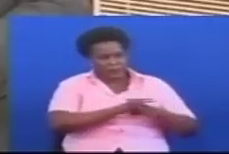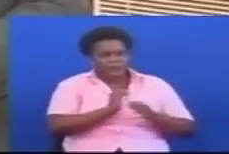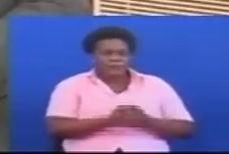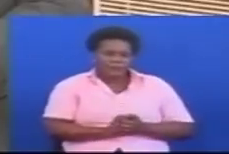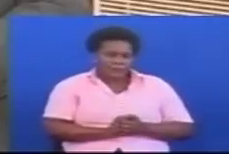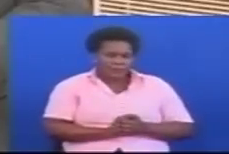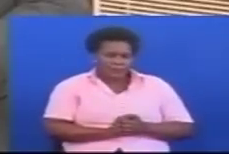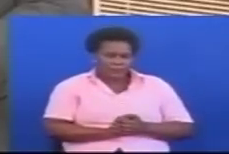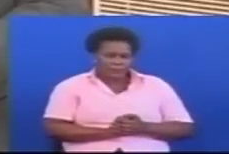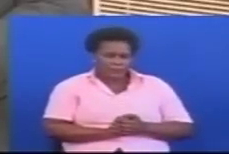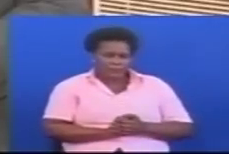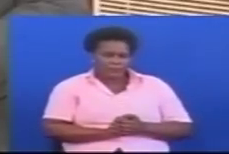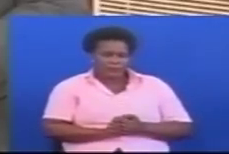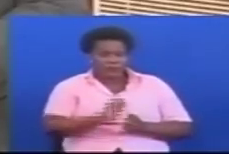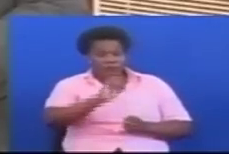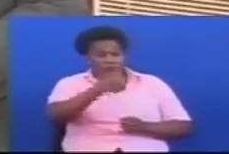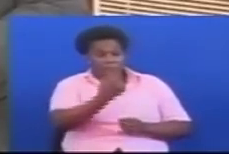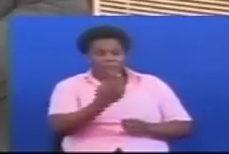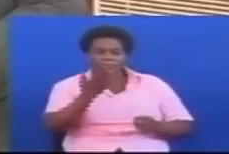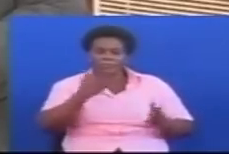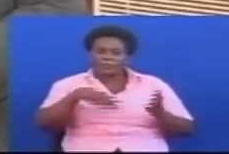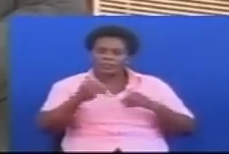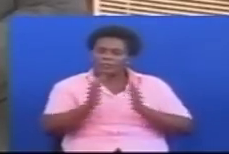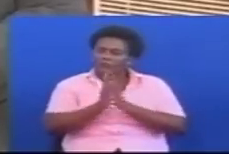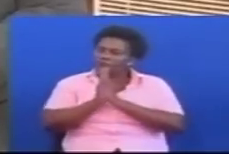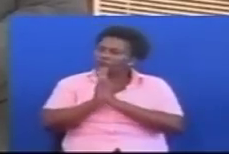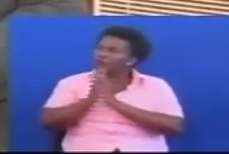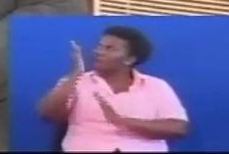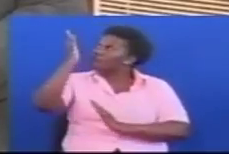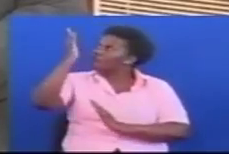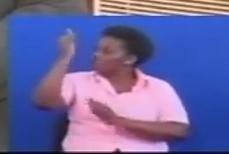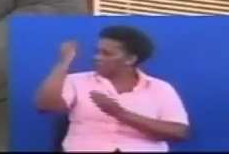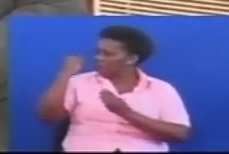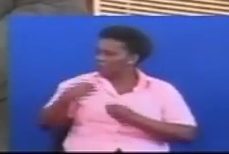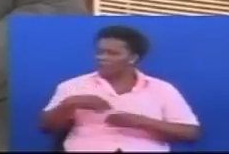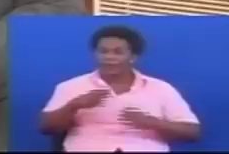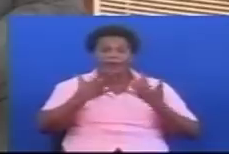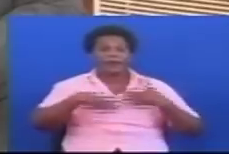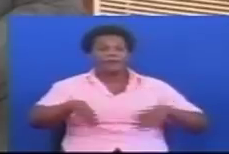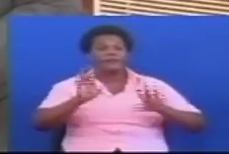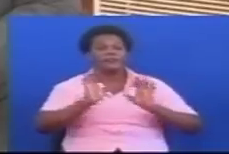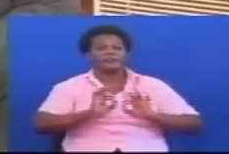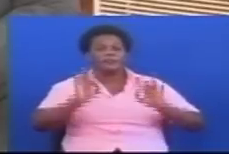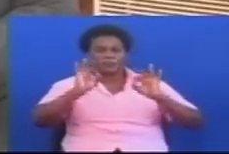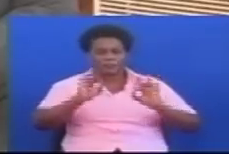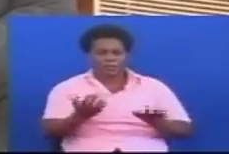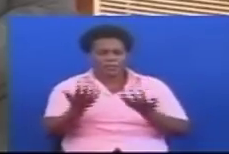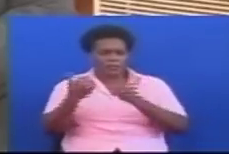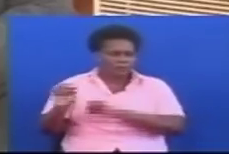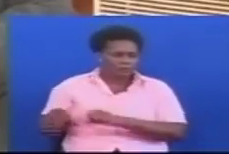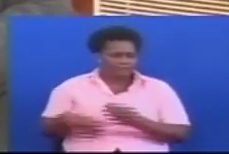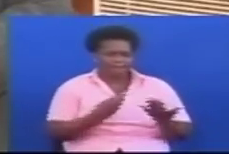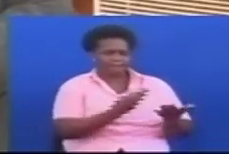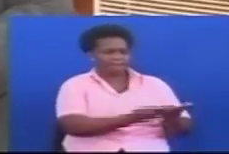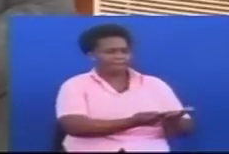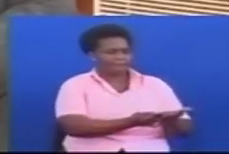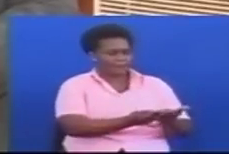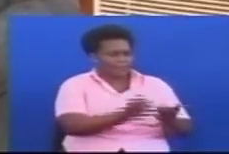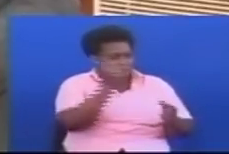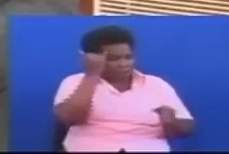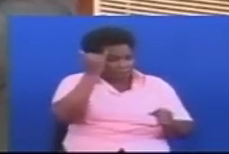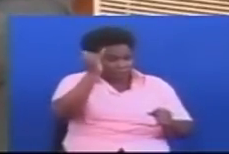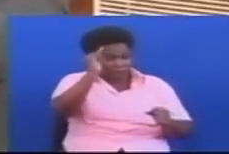afya njema inayoniwezesha kusimama mbele ya bunge lako tukufu ili kuwasilisha maoni na mapendekezo ya kambi rasmi ya upinzani ya wizara